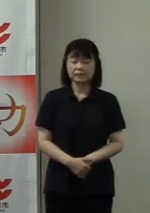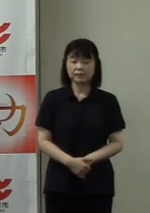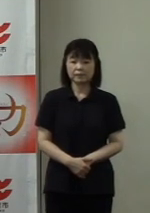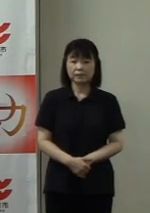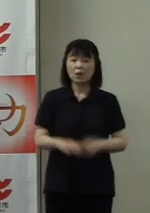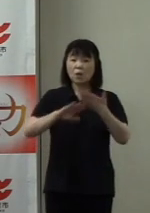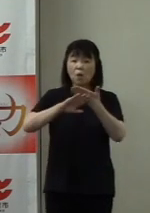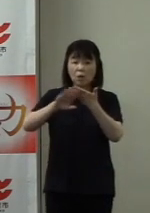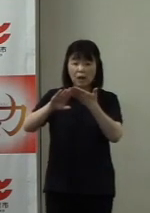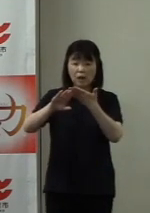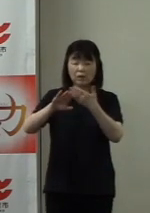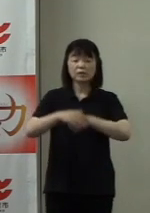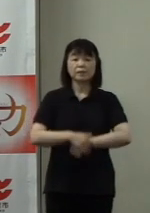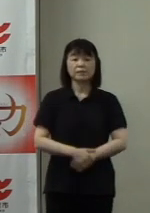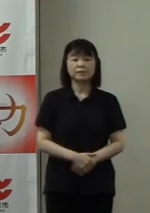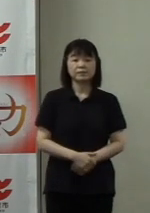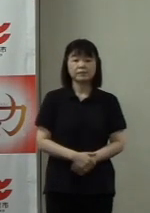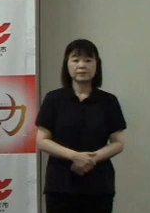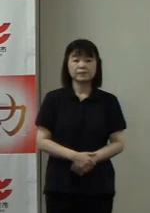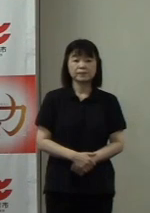はい、他にございませんでしょうか。どうぞ。